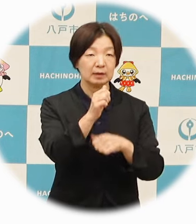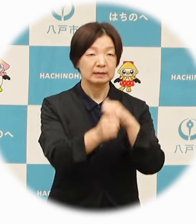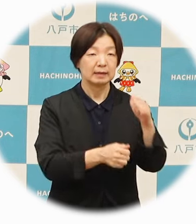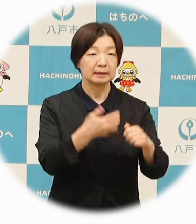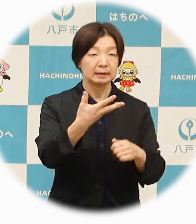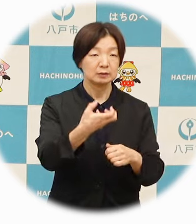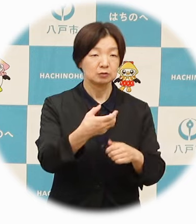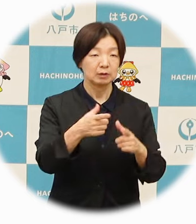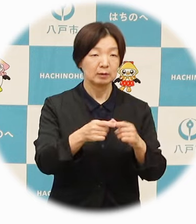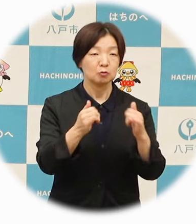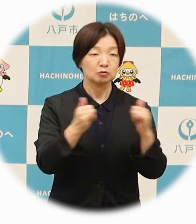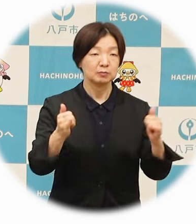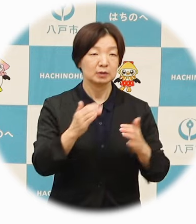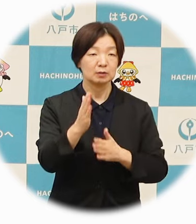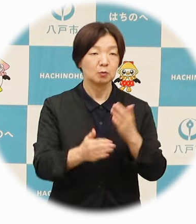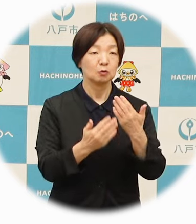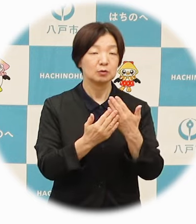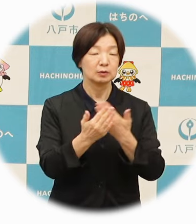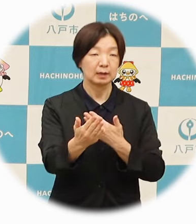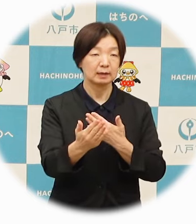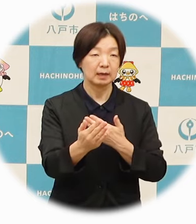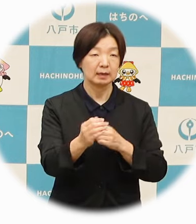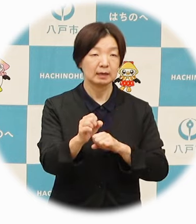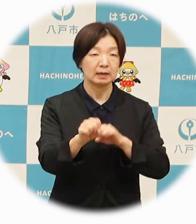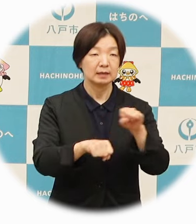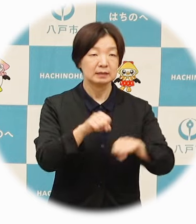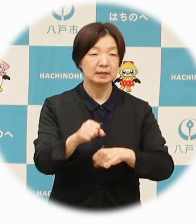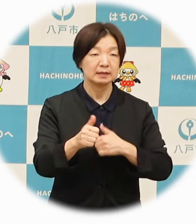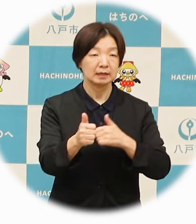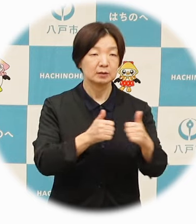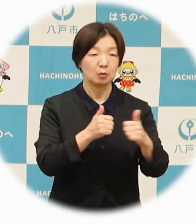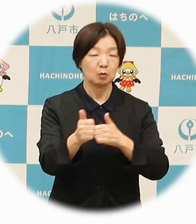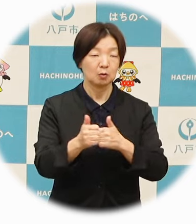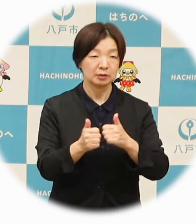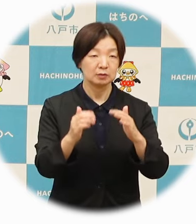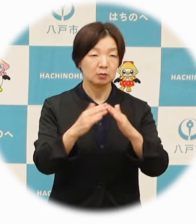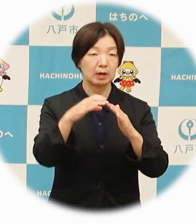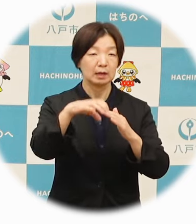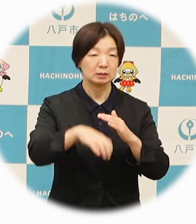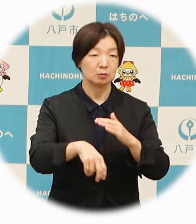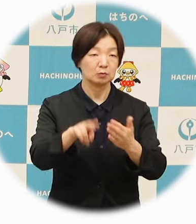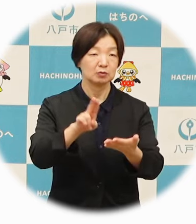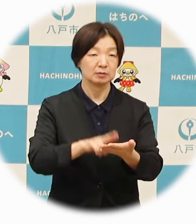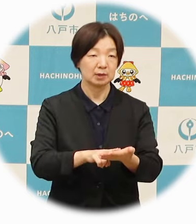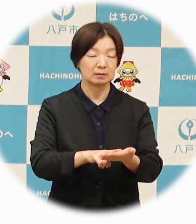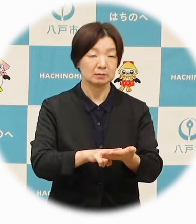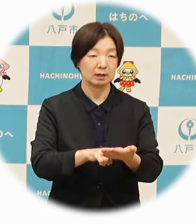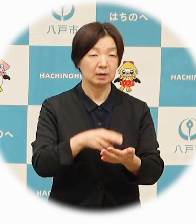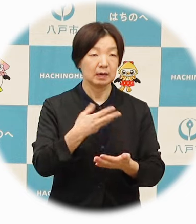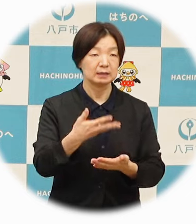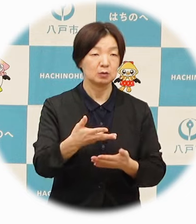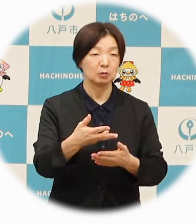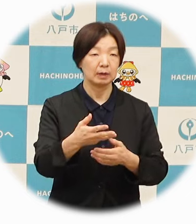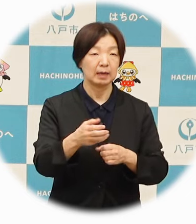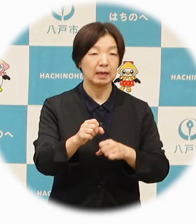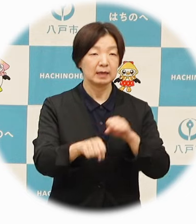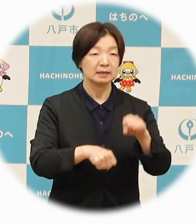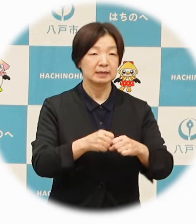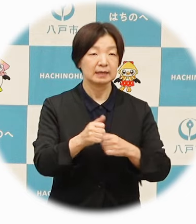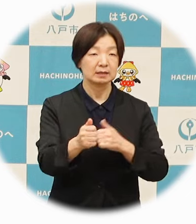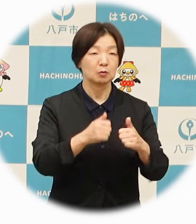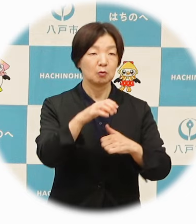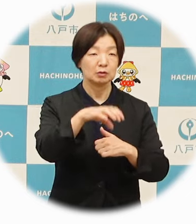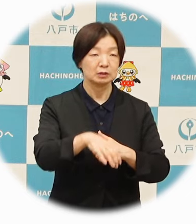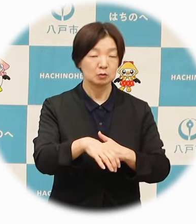回国民スポーツ大会の自転車競技トラックレース会場としている八戸自転車競技場